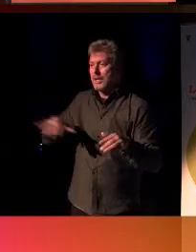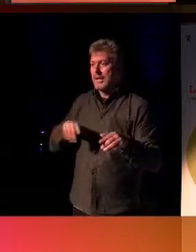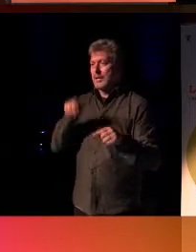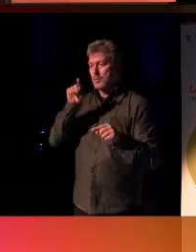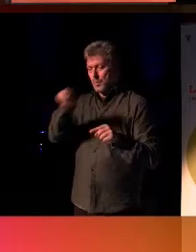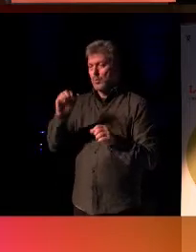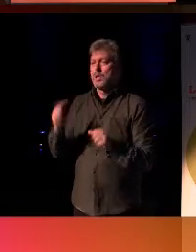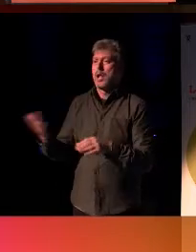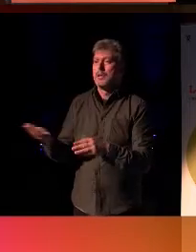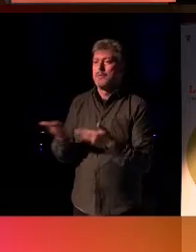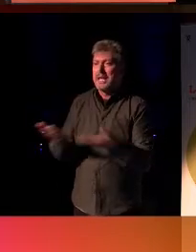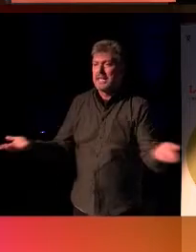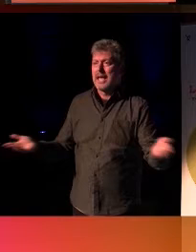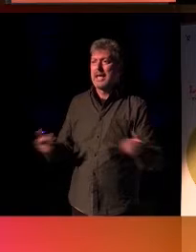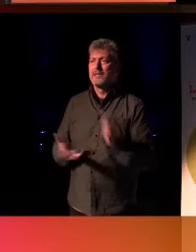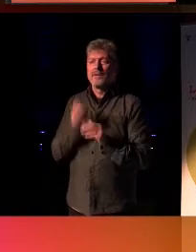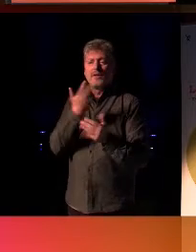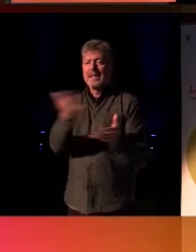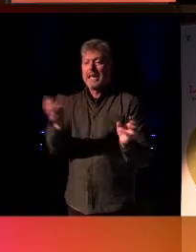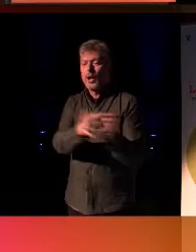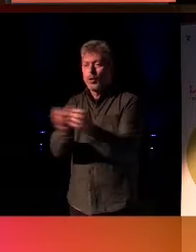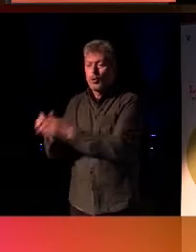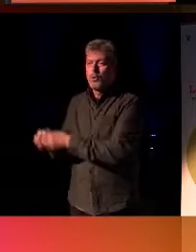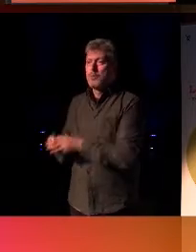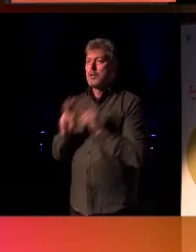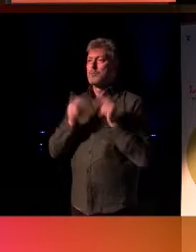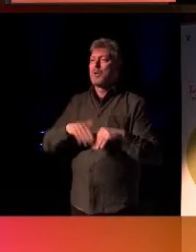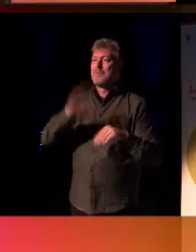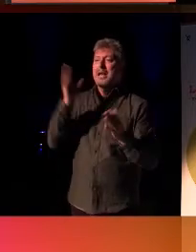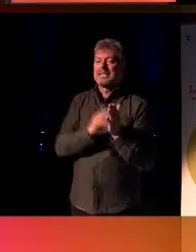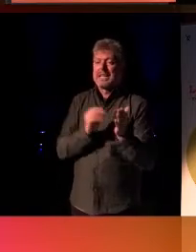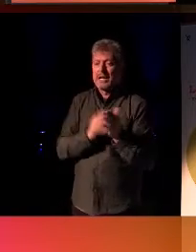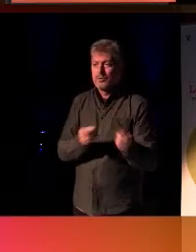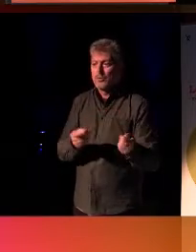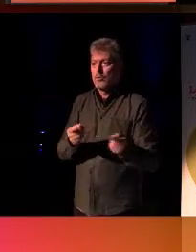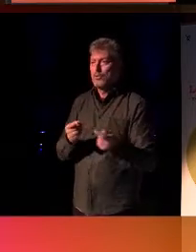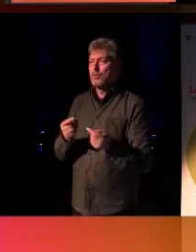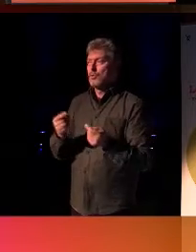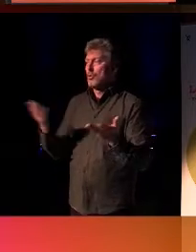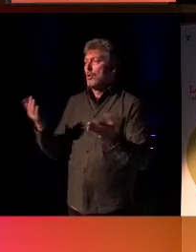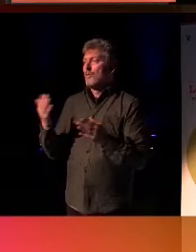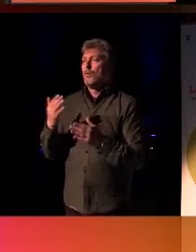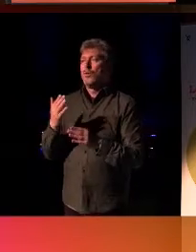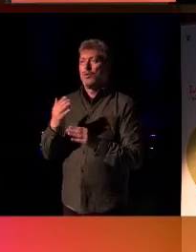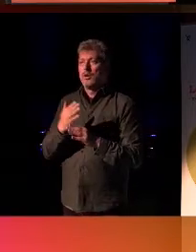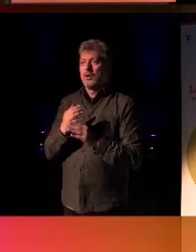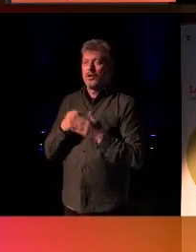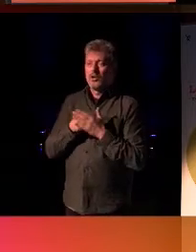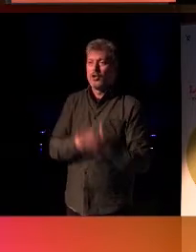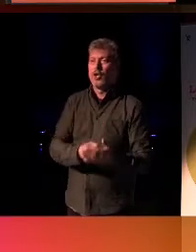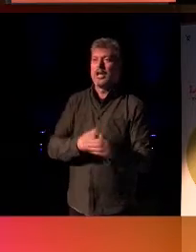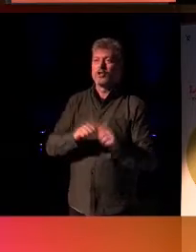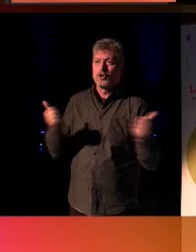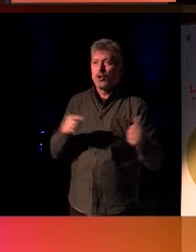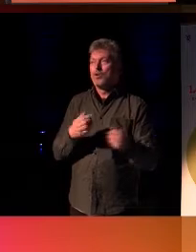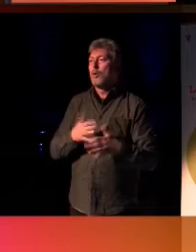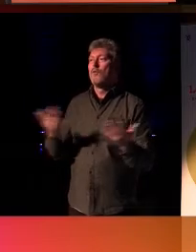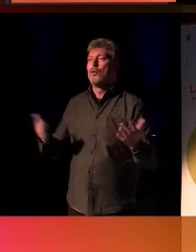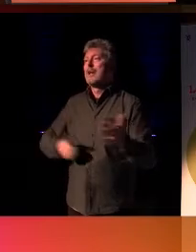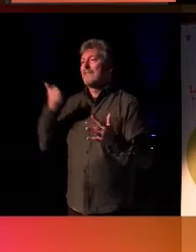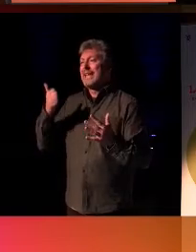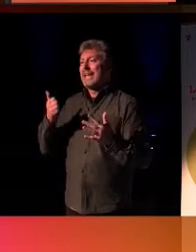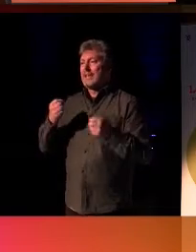du skal betjene, finne ut hvilke grupper som vi bruker mest ressurser på, hvor kvalitetsvikten er størst, hvor det er viktig å sette inn tiltak.